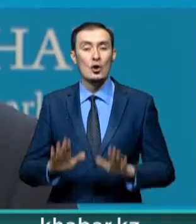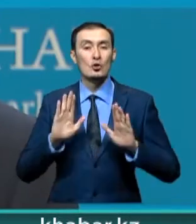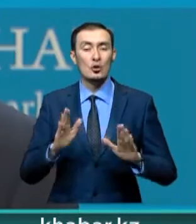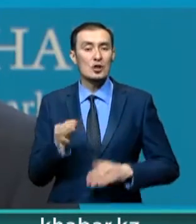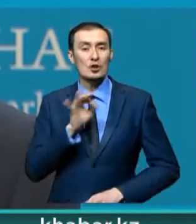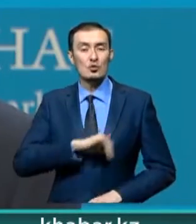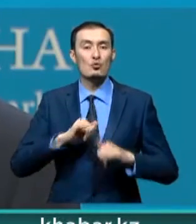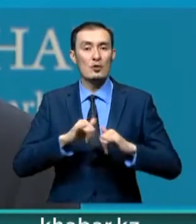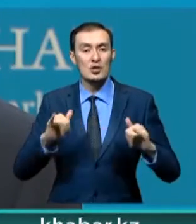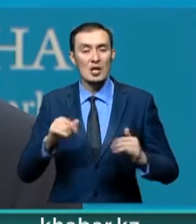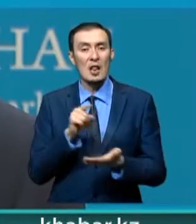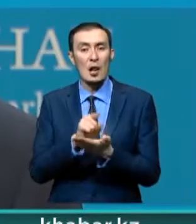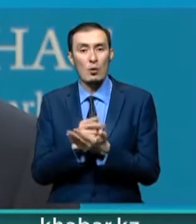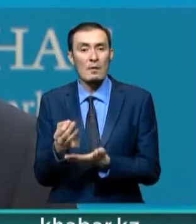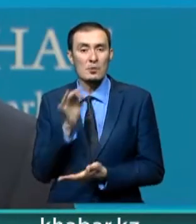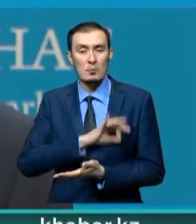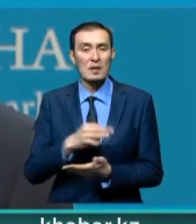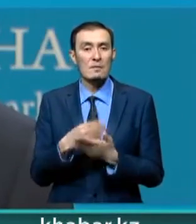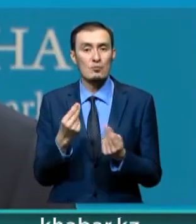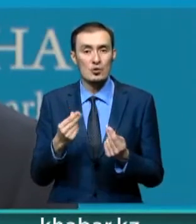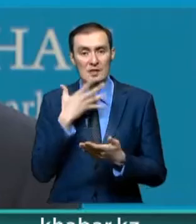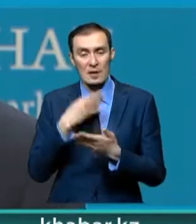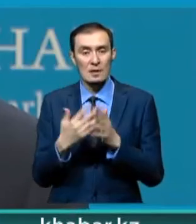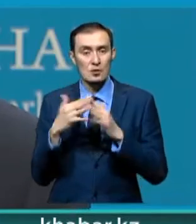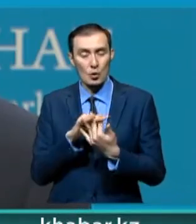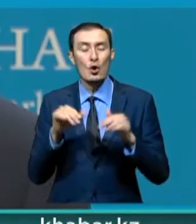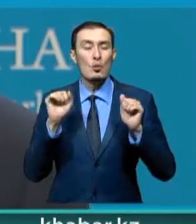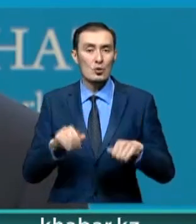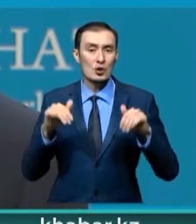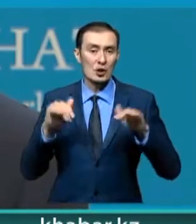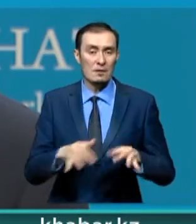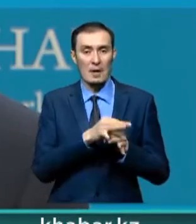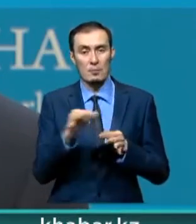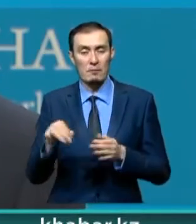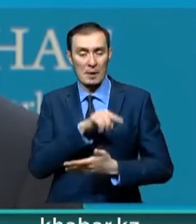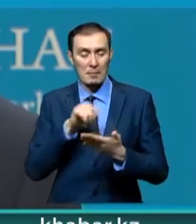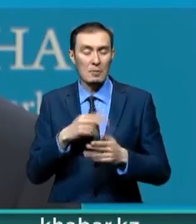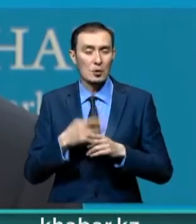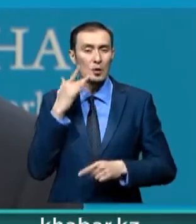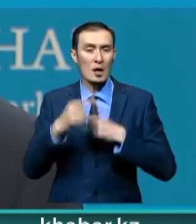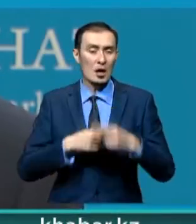счет увеличения налоговых поступлений в местный бюджет возможно решить проблемы в регионах о которых год от года мы говорим